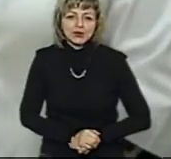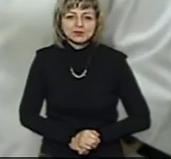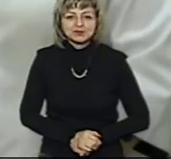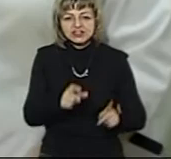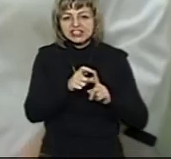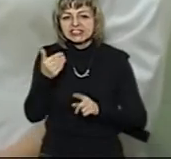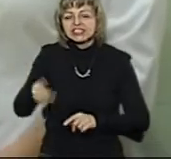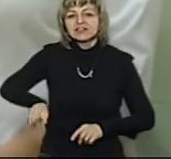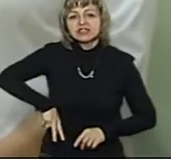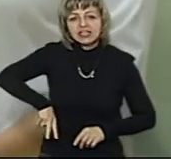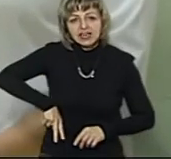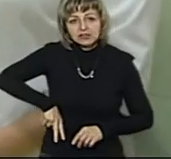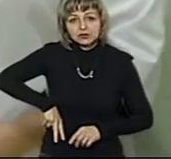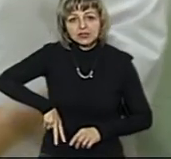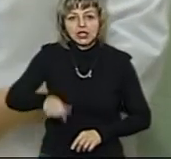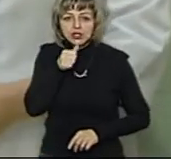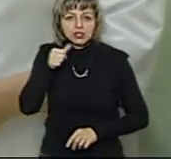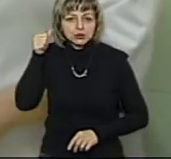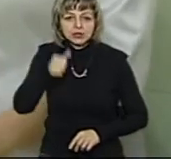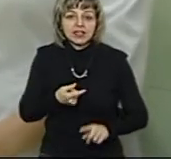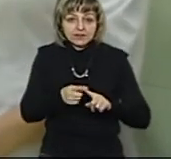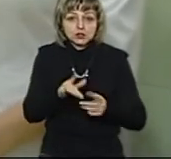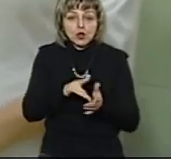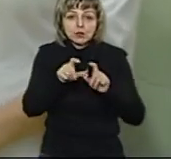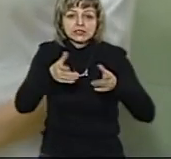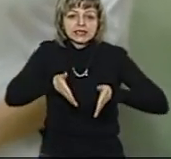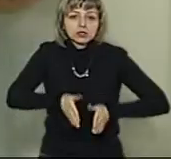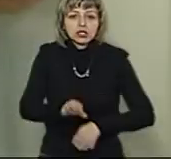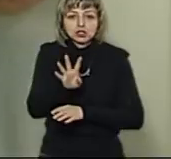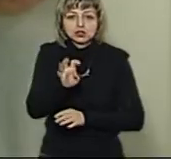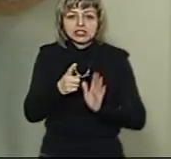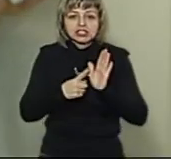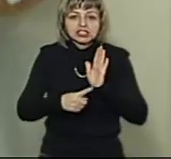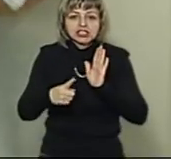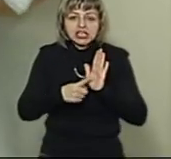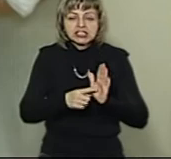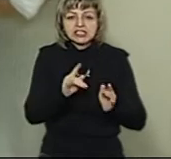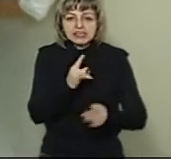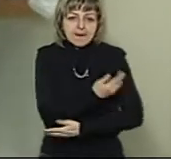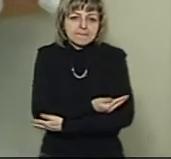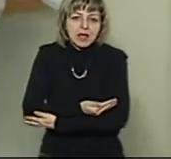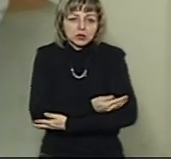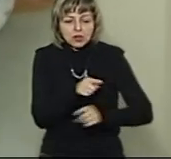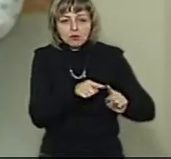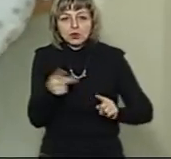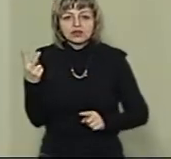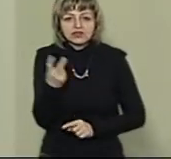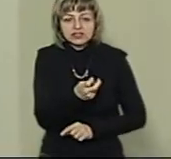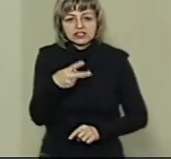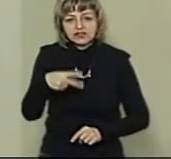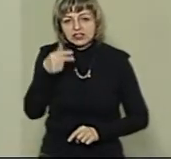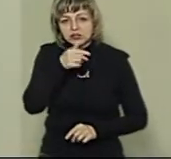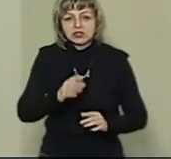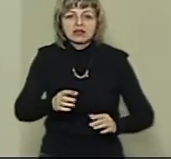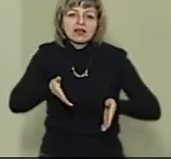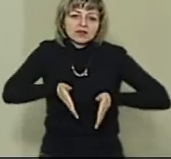Зі слів директорки Ірини Горавської, торік у перинатальному центрі народилося 466 малюків. За два тижні 2020-го